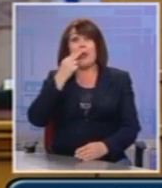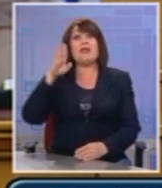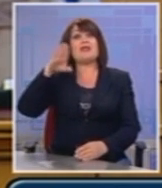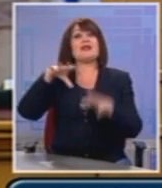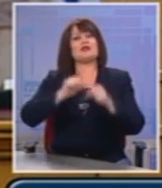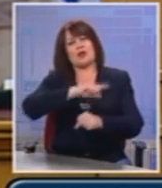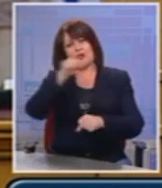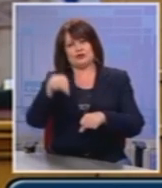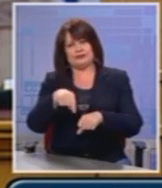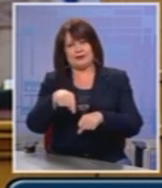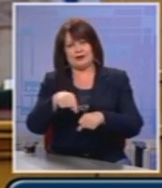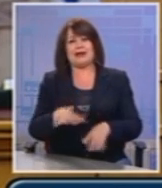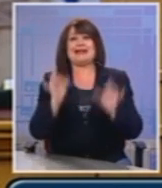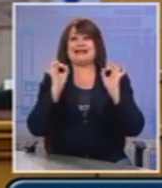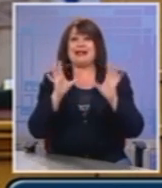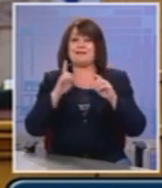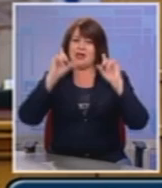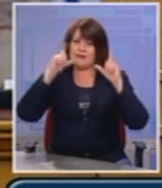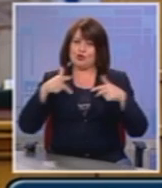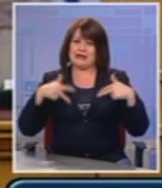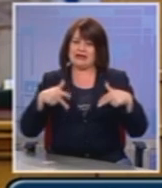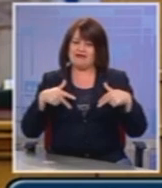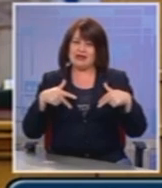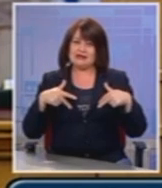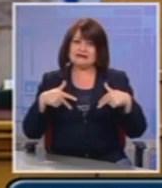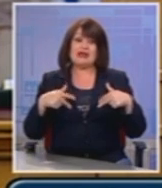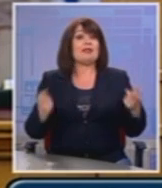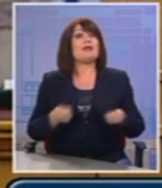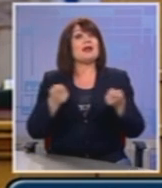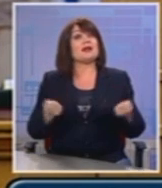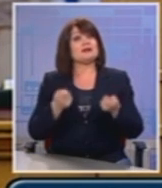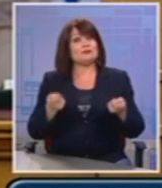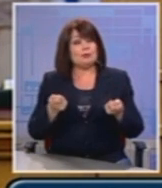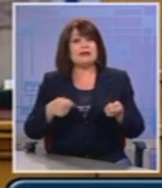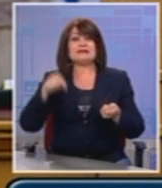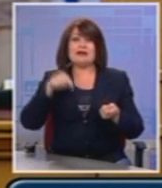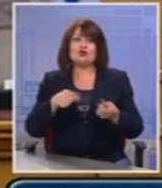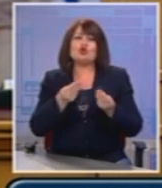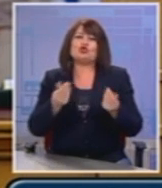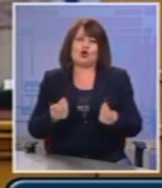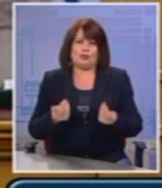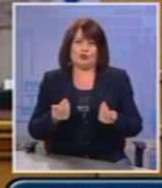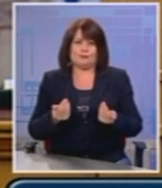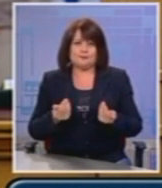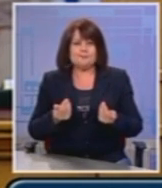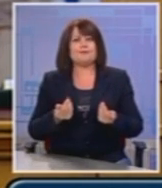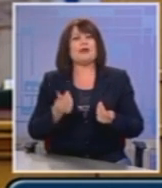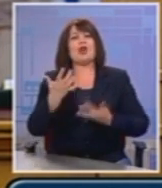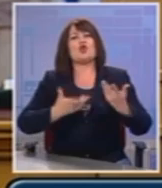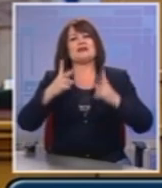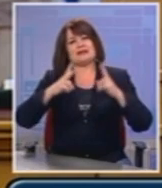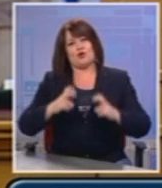ως σήμερα καμία δημοκρατική κυβέρνηση λοιπόν δεν χρησιμοποίησε αυτό το μέσον λογιστικού